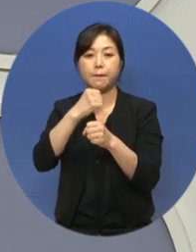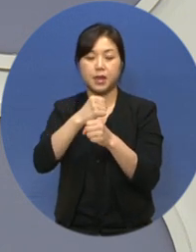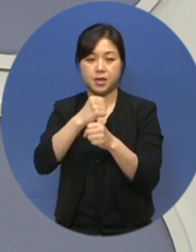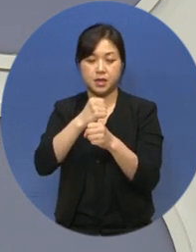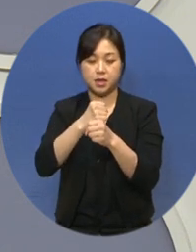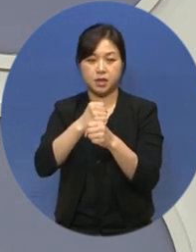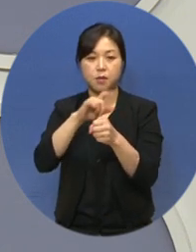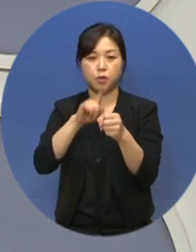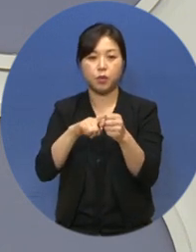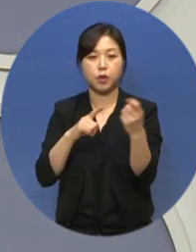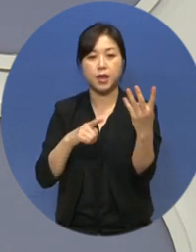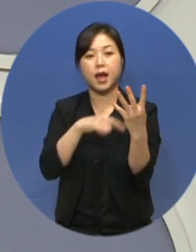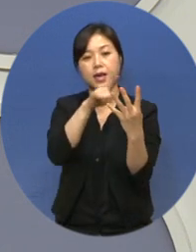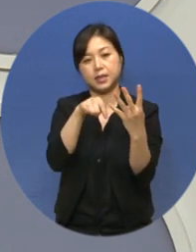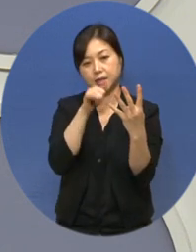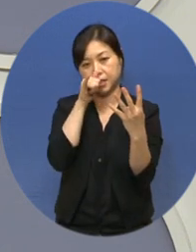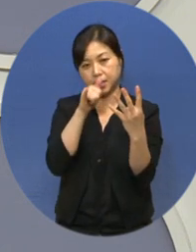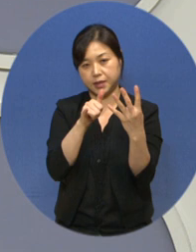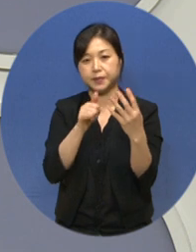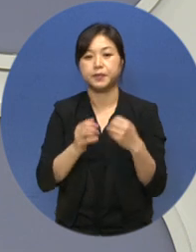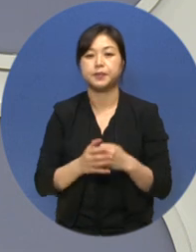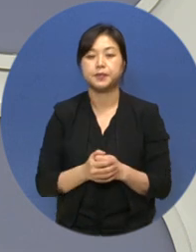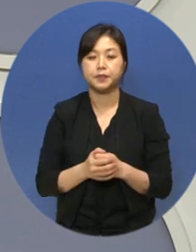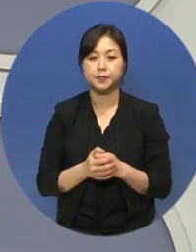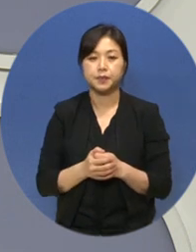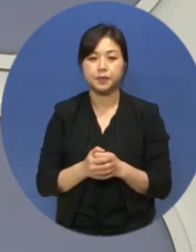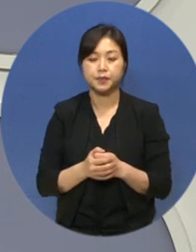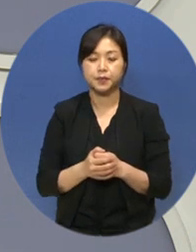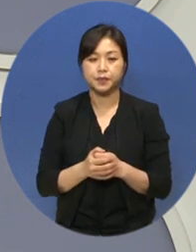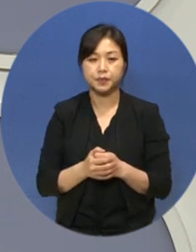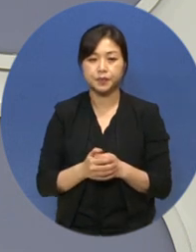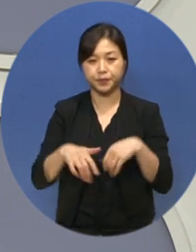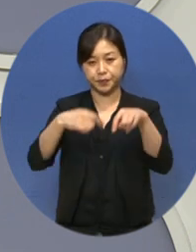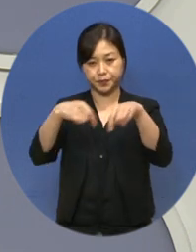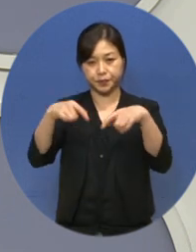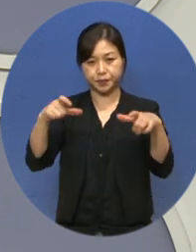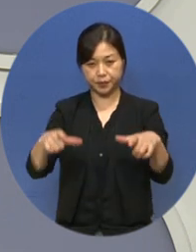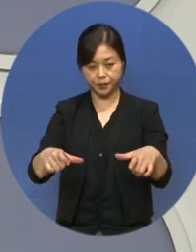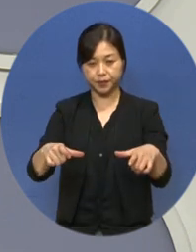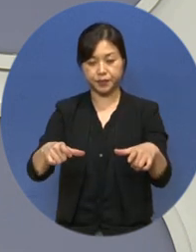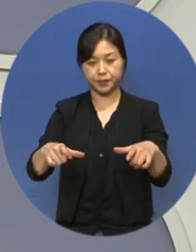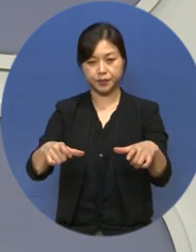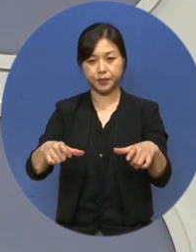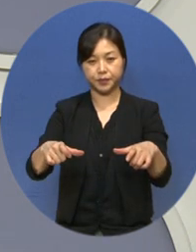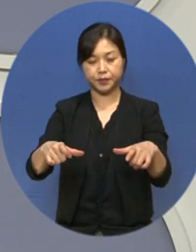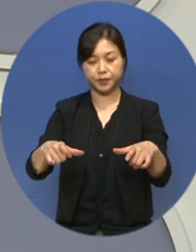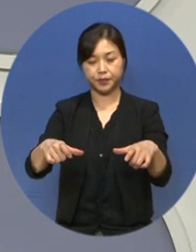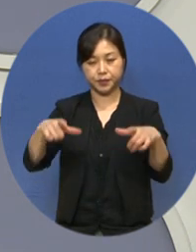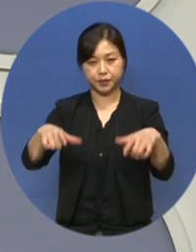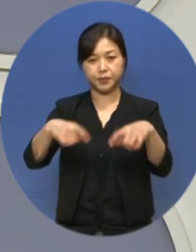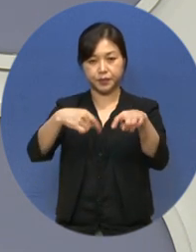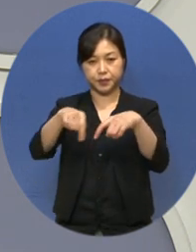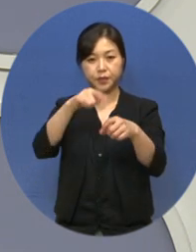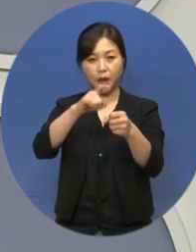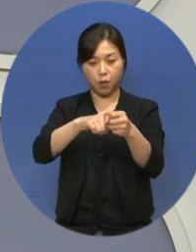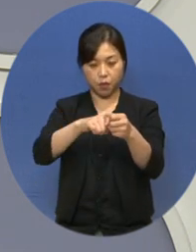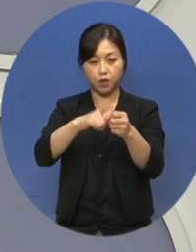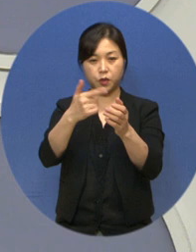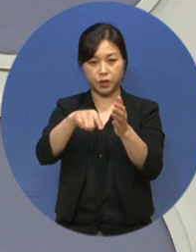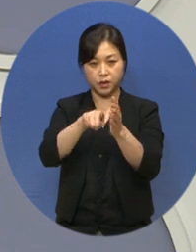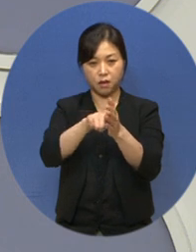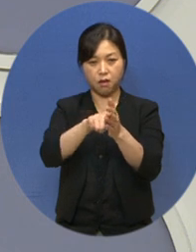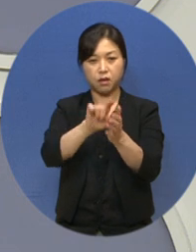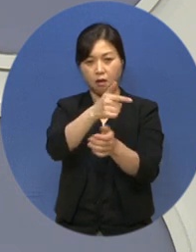목표에서 않고 있습니다 여기선 따로 따라서 이런 도전 목표 를 실행해서 여러 가지 정책을 패고 있는데요 일단